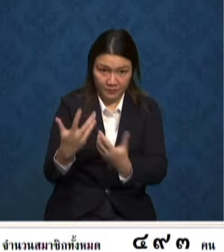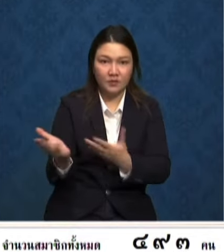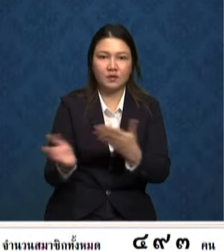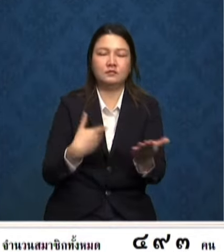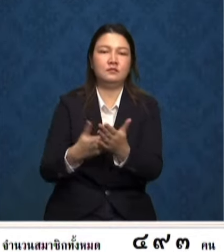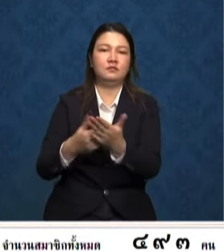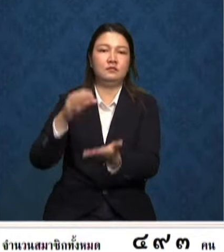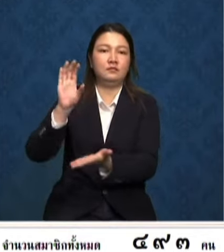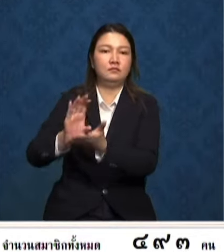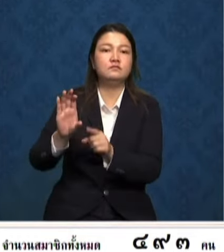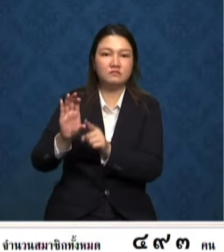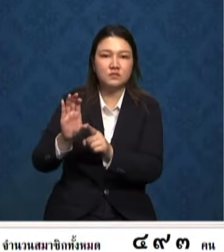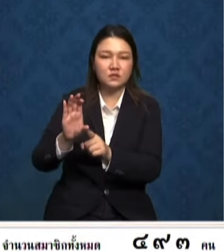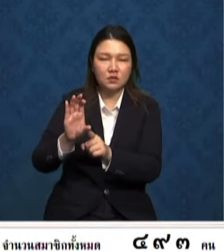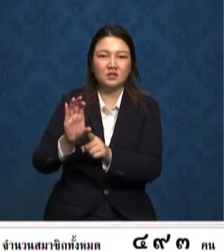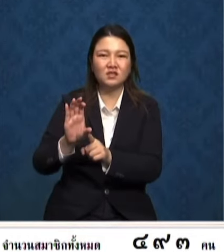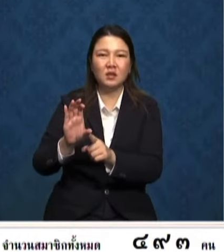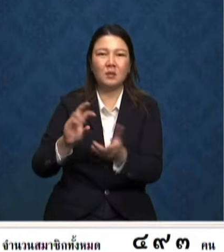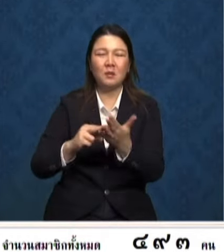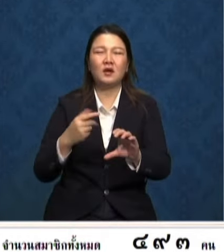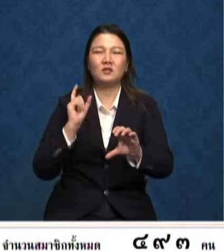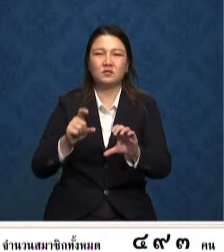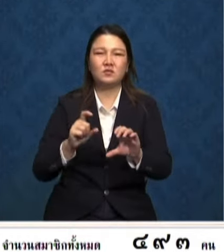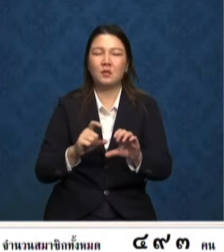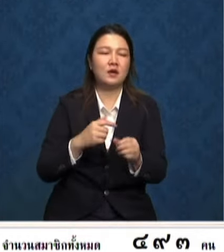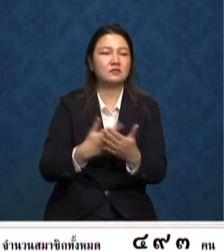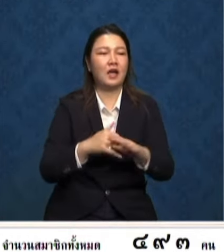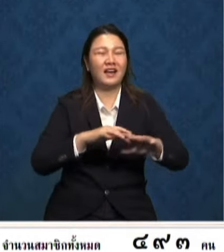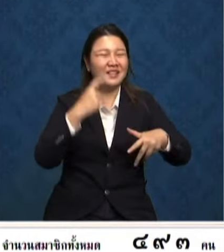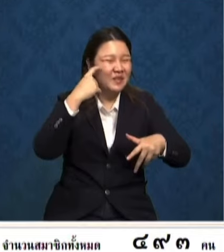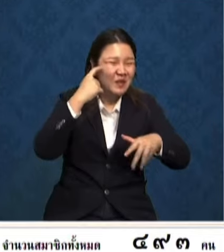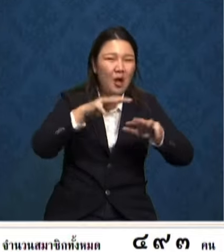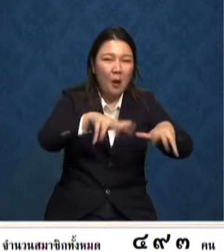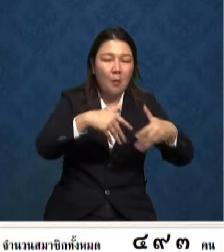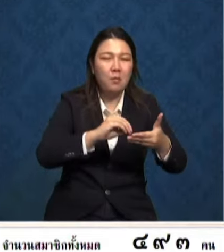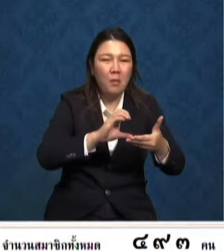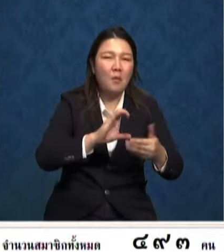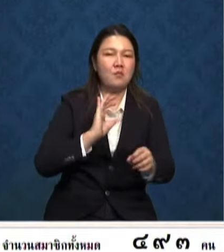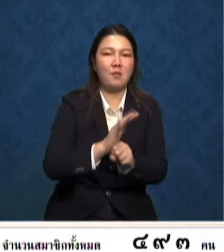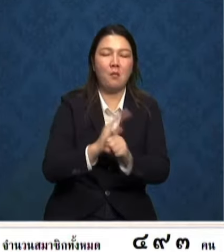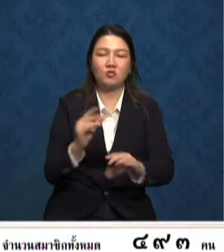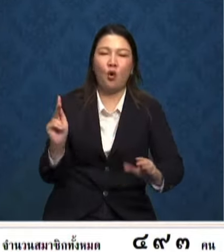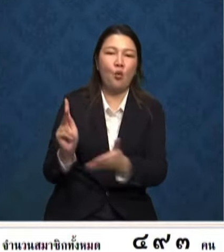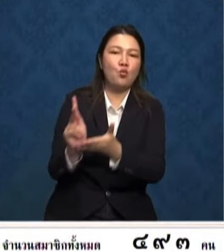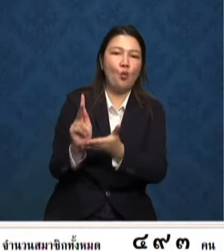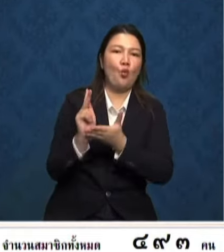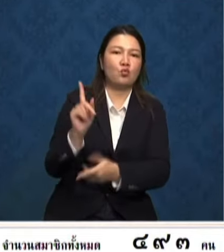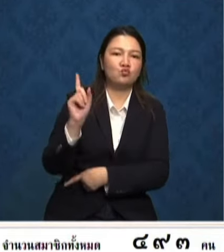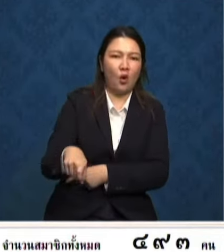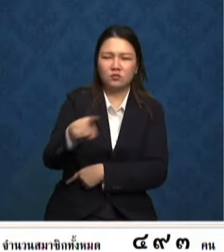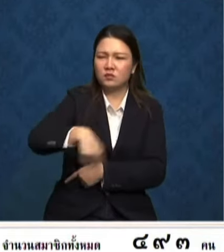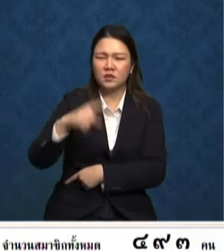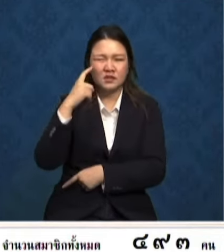าณแบบขาดดุลเรื้อรังดังกล่าวสร้างความวิตกกังวลให้กับผู้ที่ห่วงใ